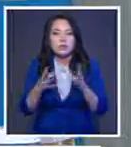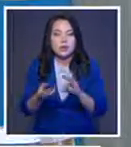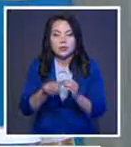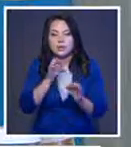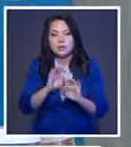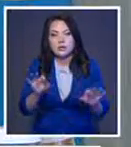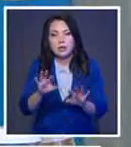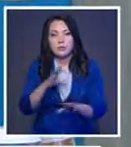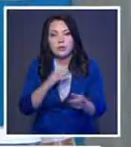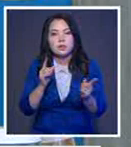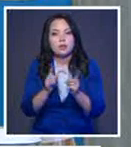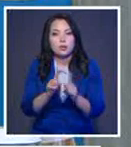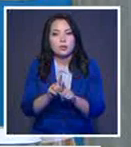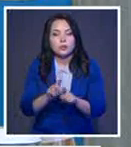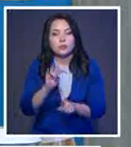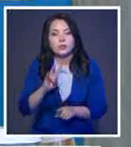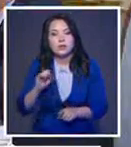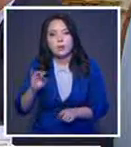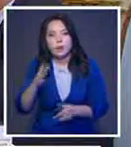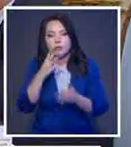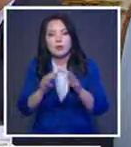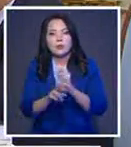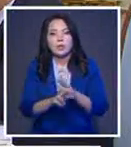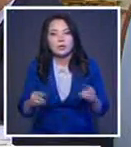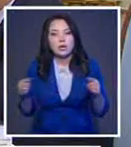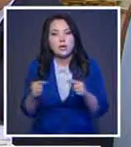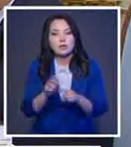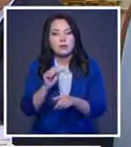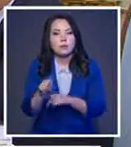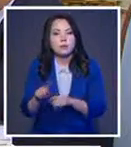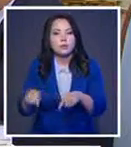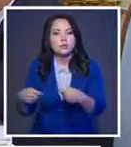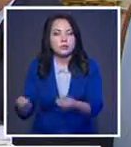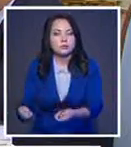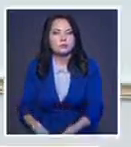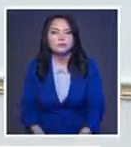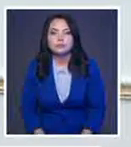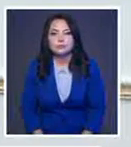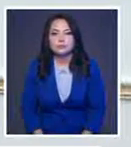нәтижелерін айтты. Кездесу соңында Нұрсұлтан Назарбаев министрлікке нақты тапсырма жүктеді.